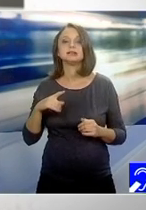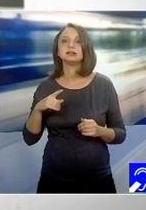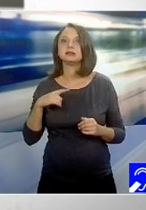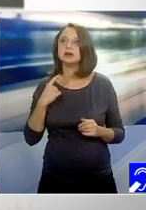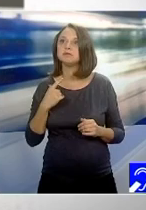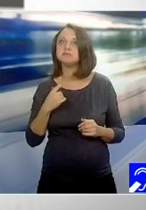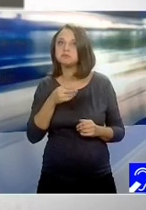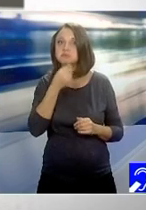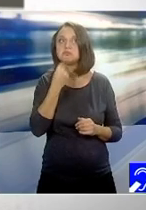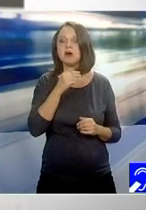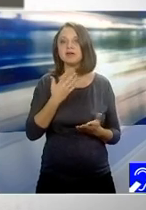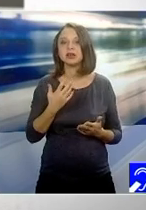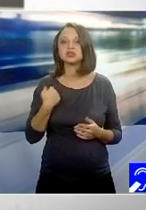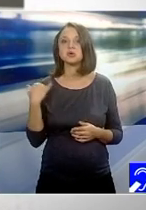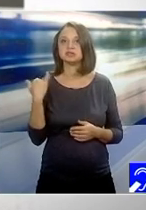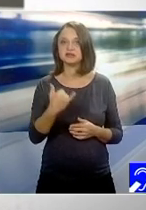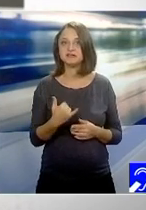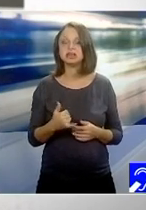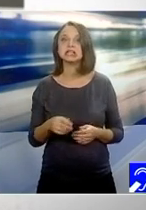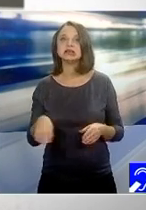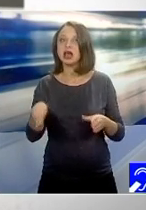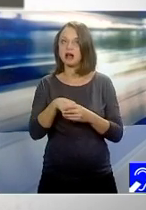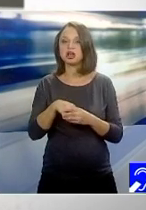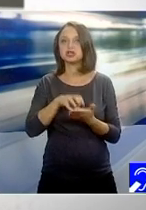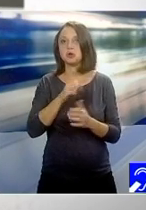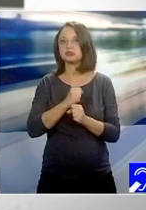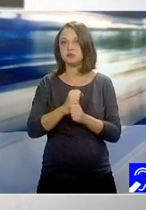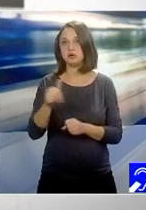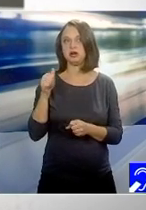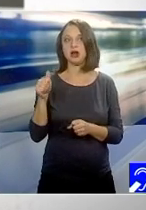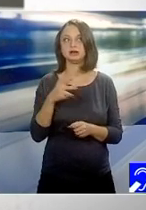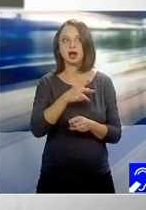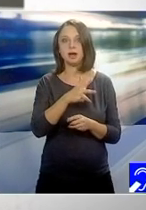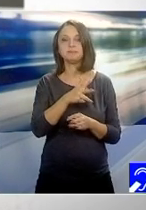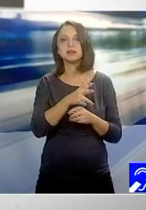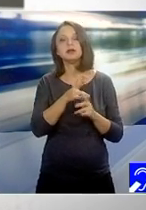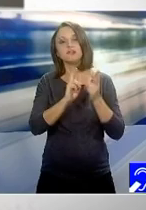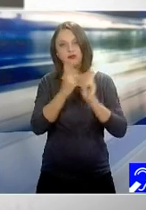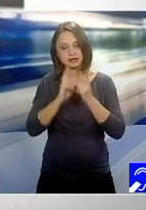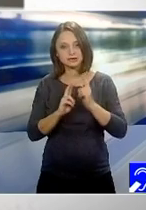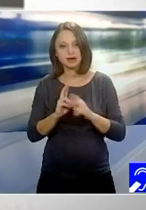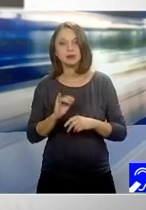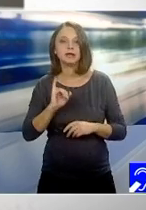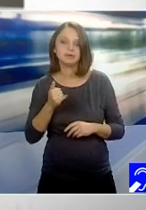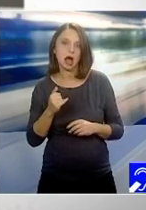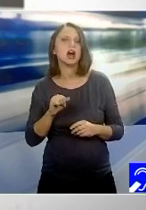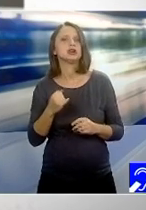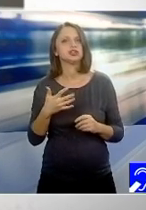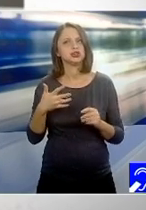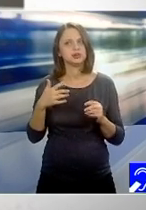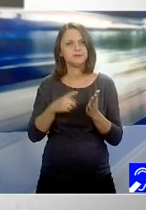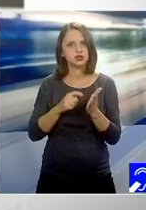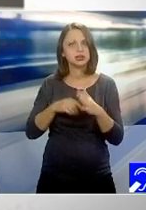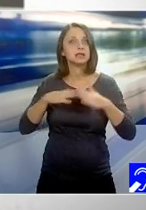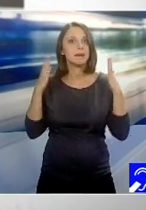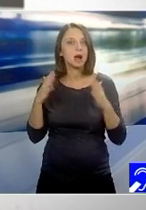motivant să vii să te angajezi într-o gardă forestieră. Sigur, și cerințele vor fi maxime. Vor fi teste psihologice,